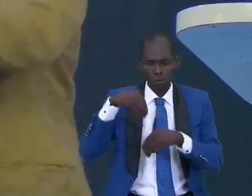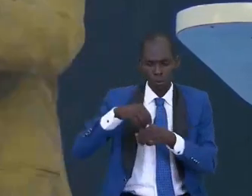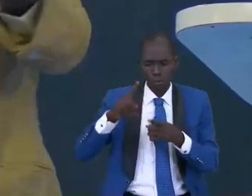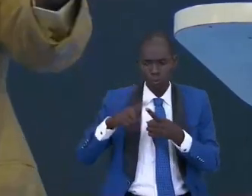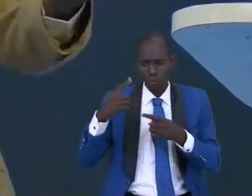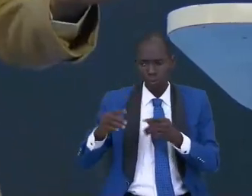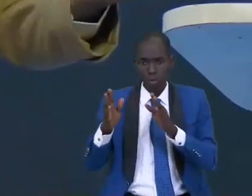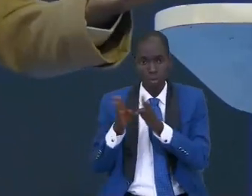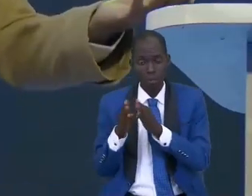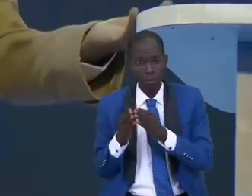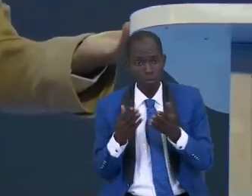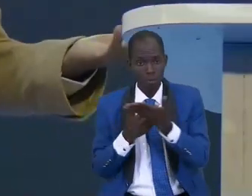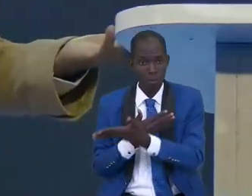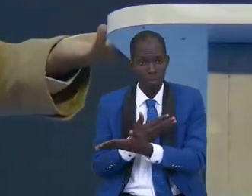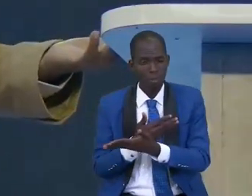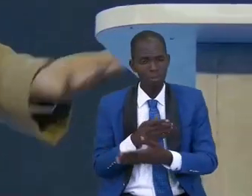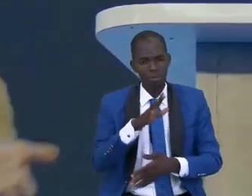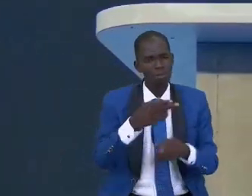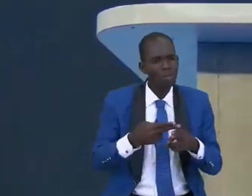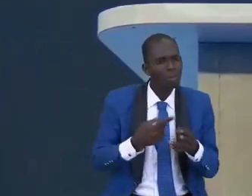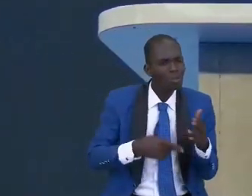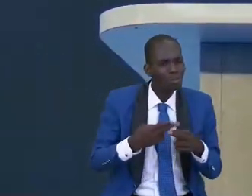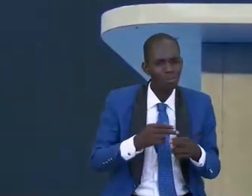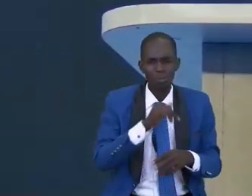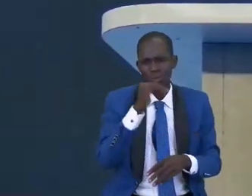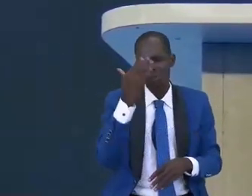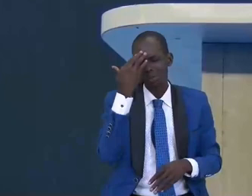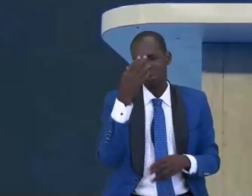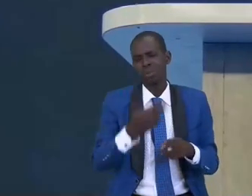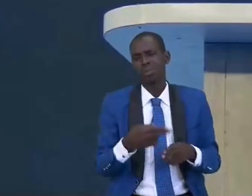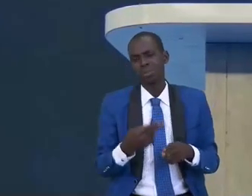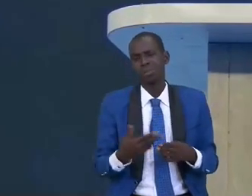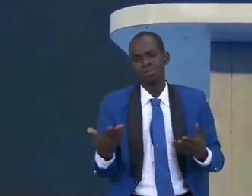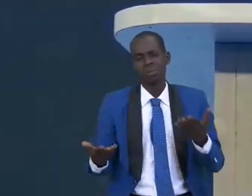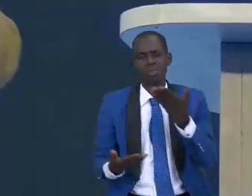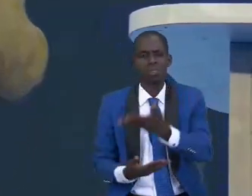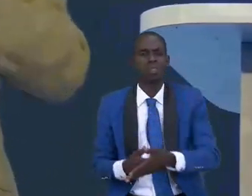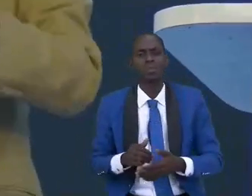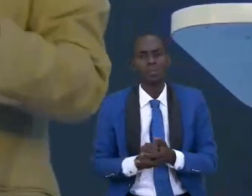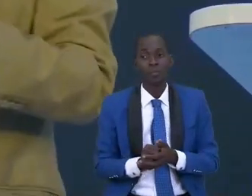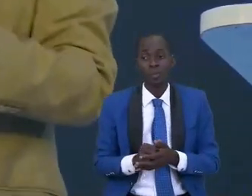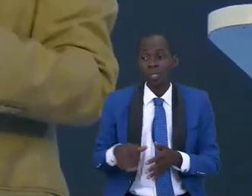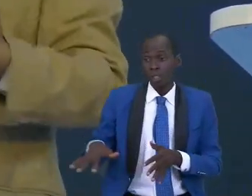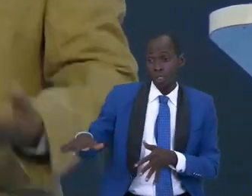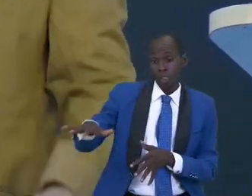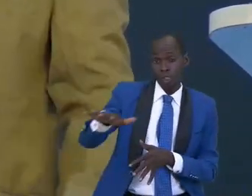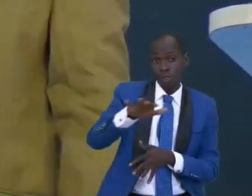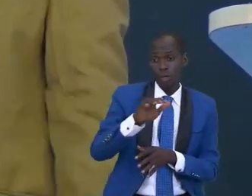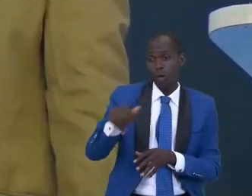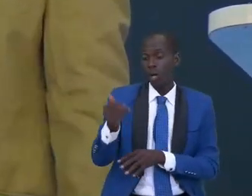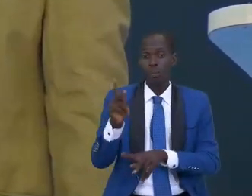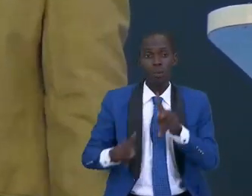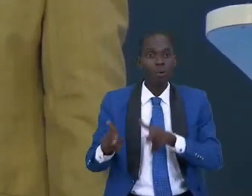l'assemblée. Et ton nom même n'est pas connu. Dans notre registre, non, tu n'es pas là. Eux là,